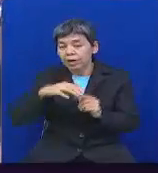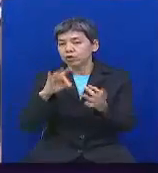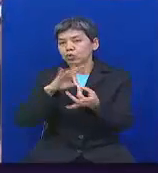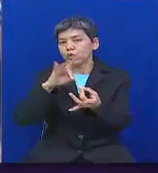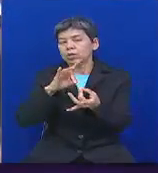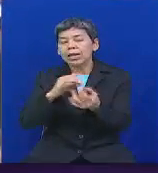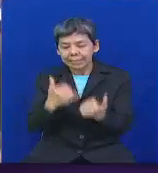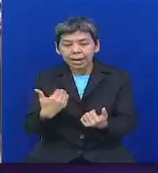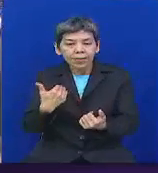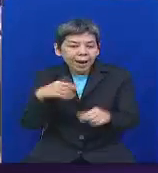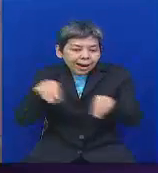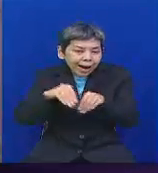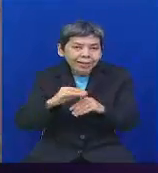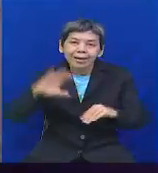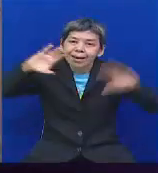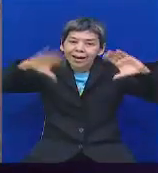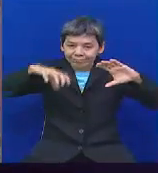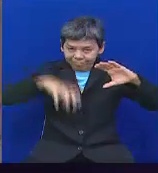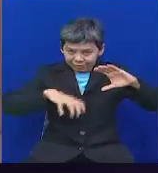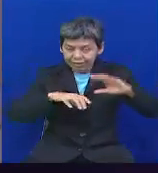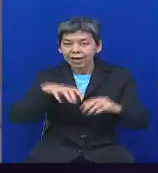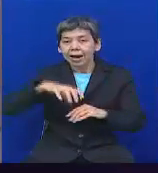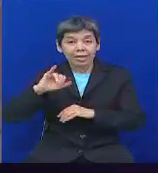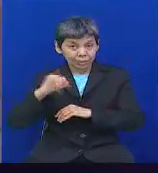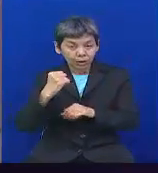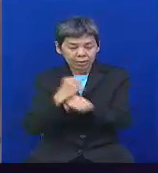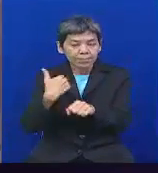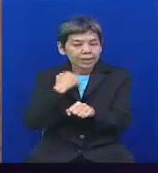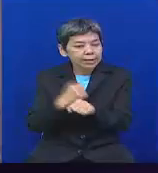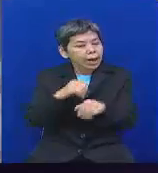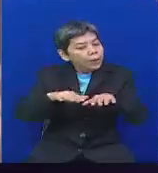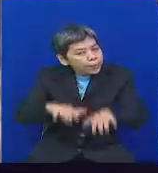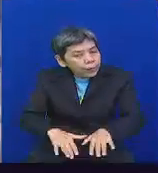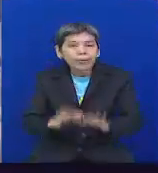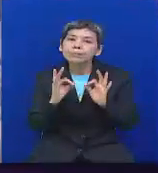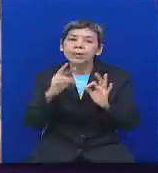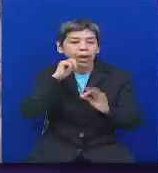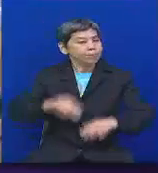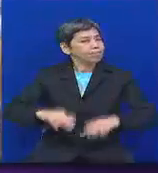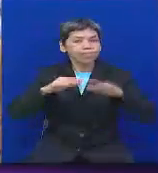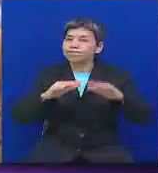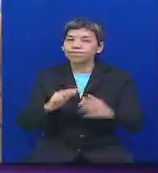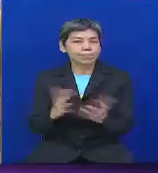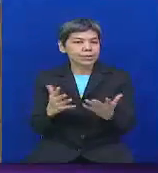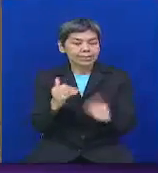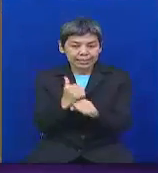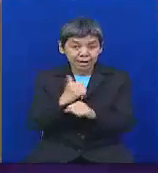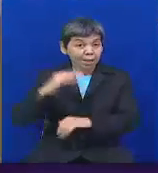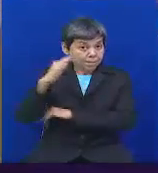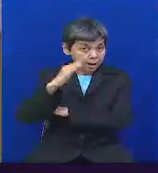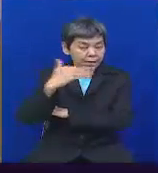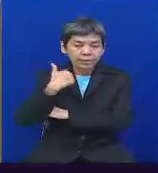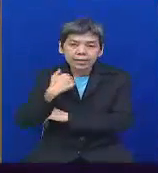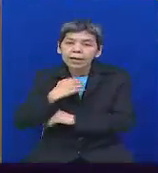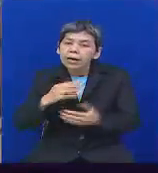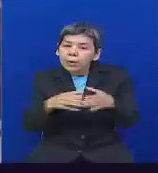านีและบริเวณรอบศูนย์ราชการศาลากลางจังหวัดสุโขทัยกลับสู่ภาวะปกติไม่มีน้ำท่วมขังนะคะและช่วงบ่ายที่ผ่านมาค่ะทาง